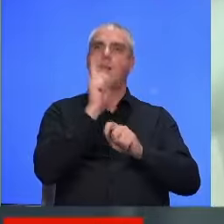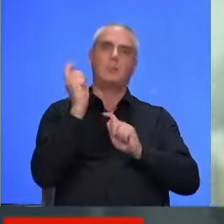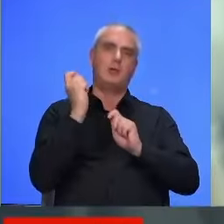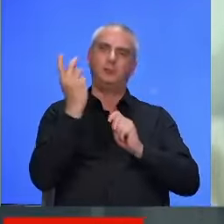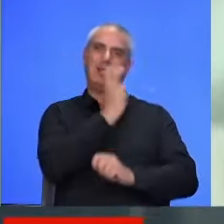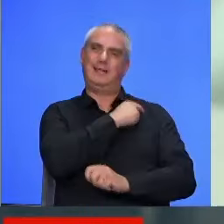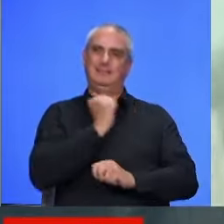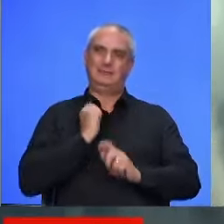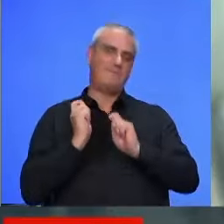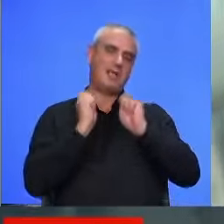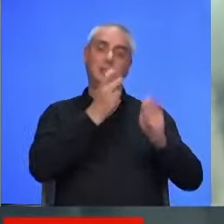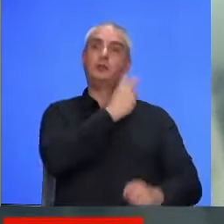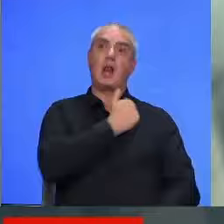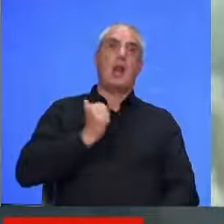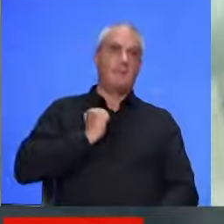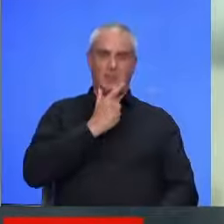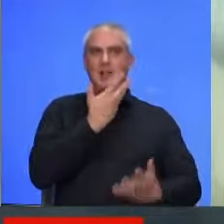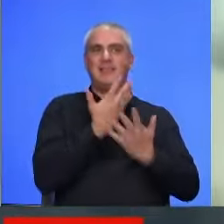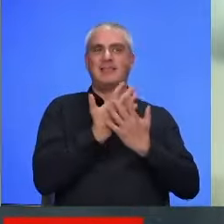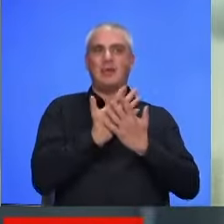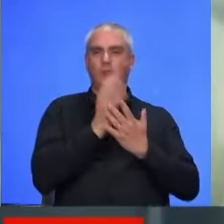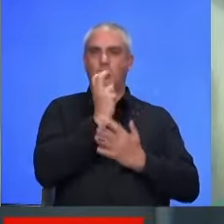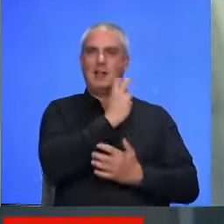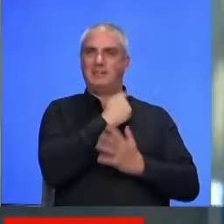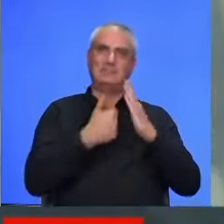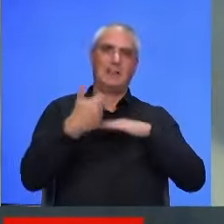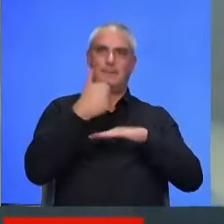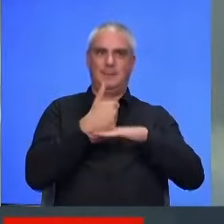לרמטכ"ל בעניין השגת תיעוד אישי של קצין בכיר.